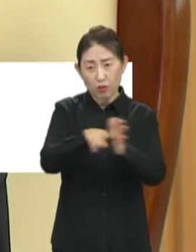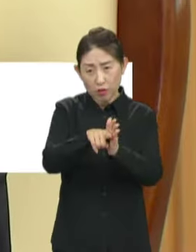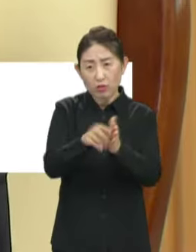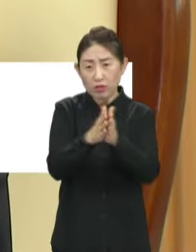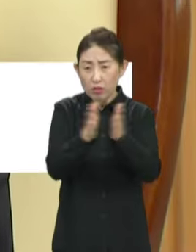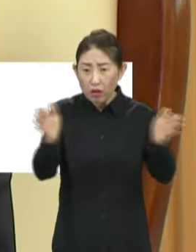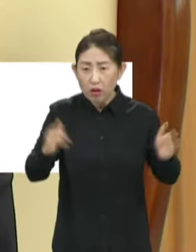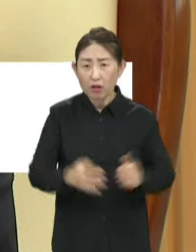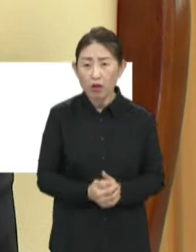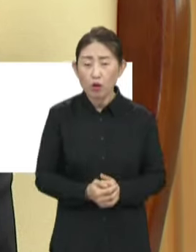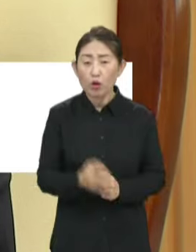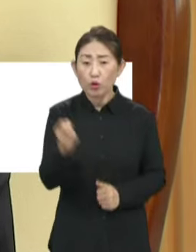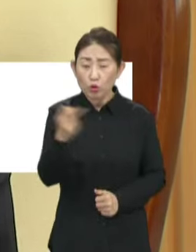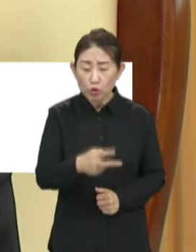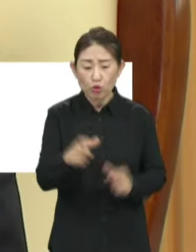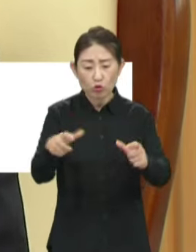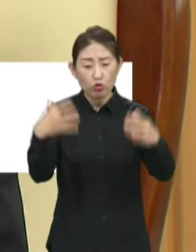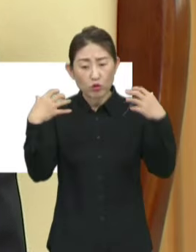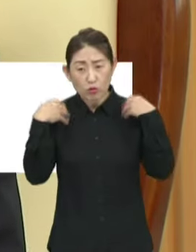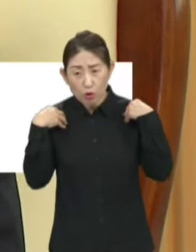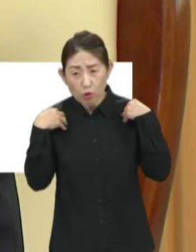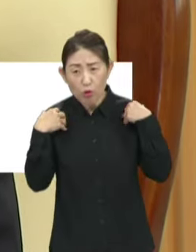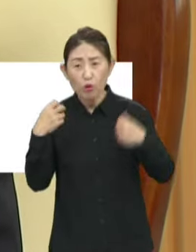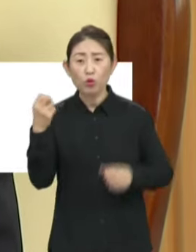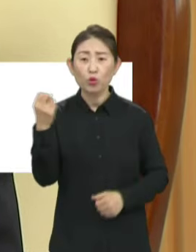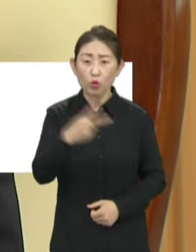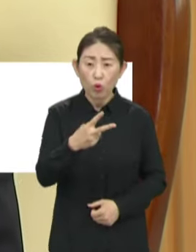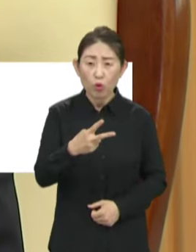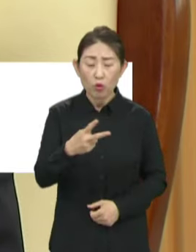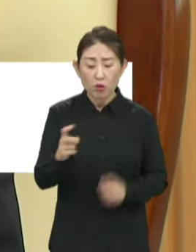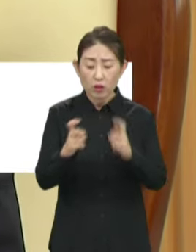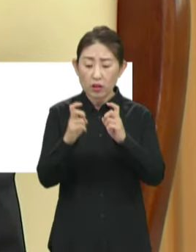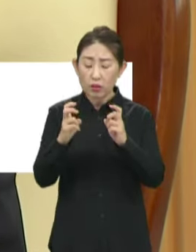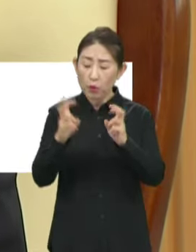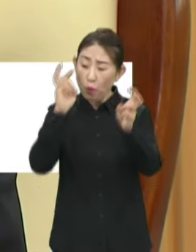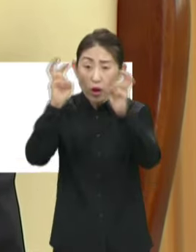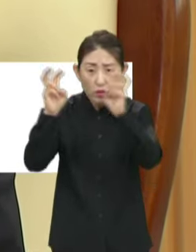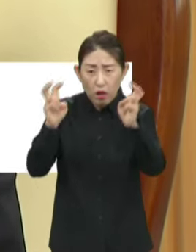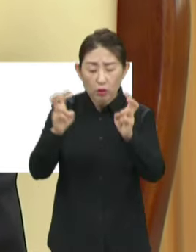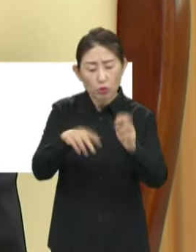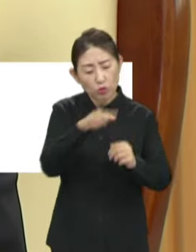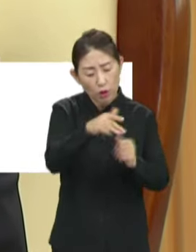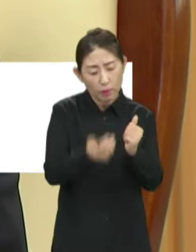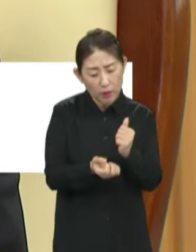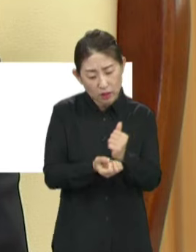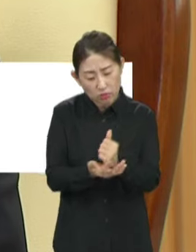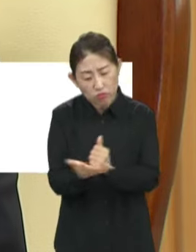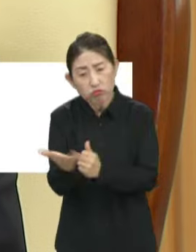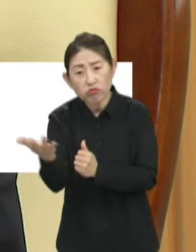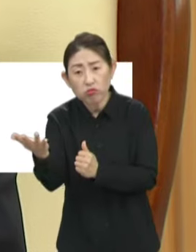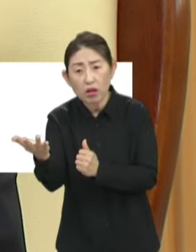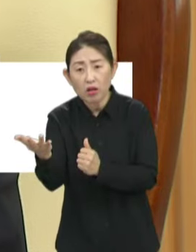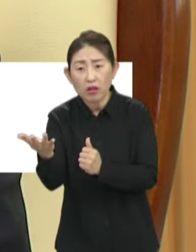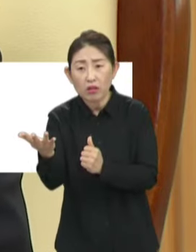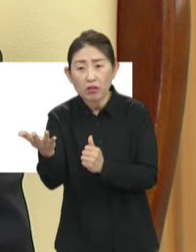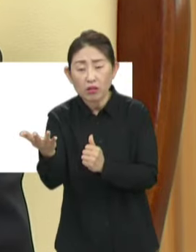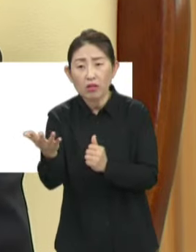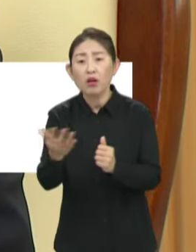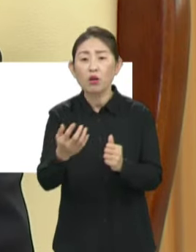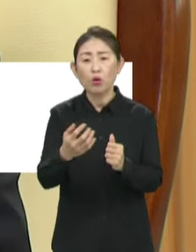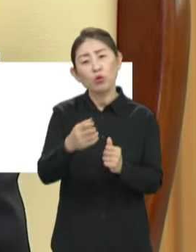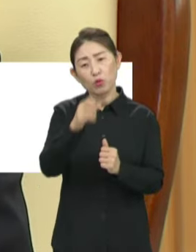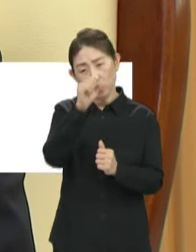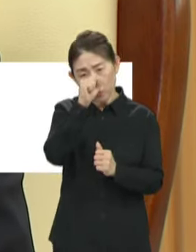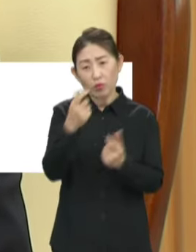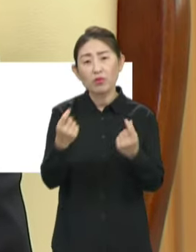산하기관이나 또 자치구청 나아가서 민간 영역에 있어서 많은 기업들까지 이